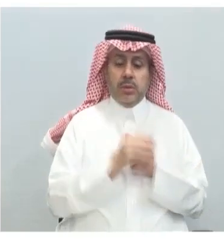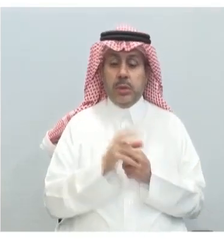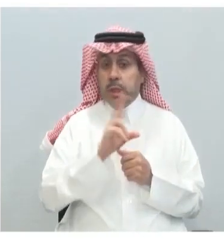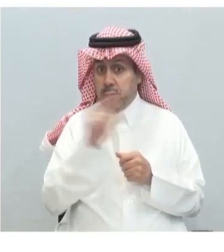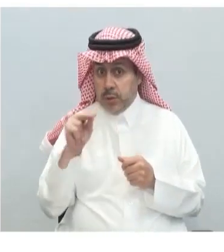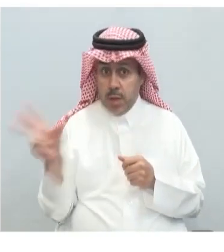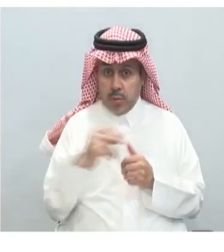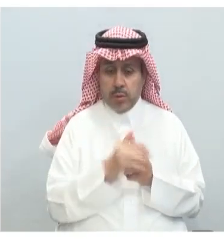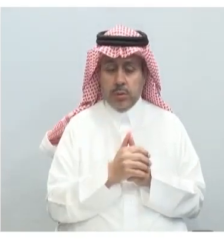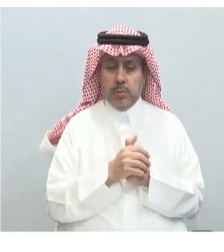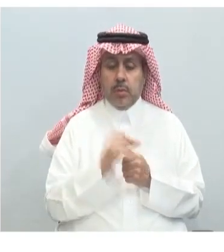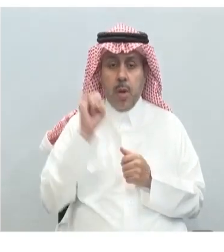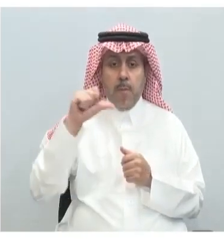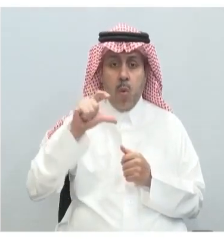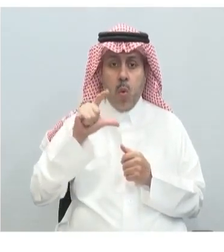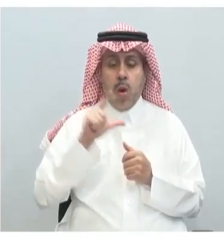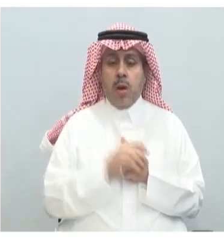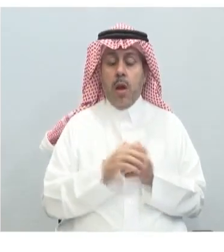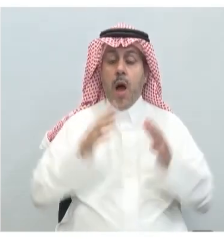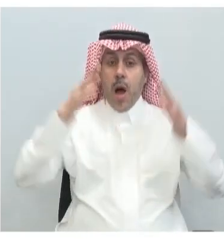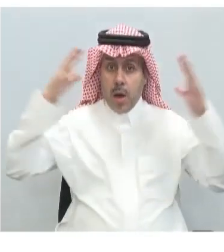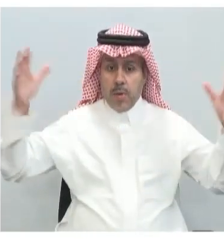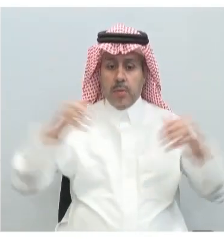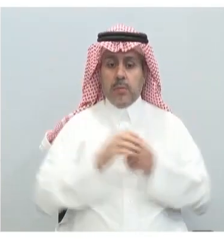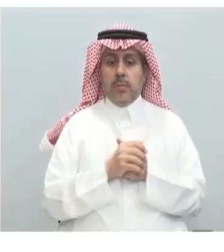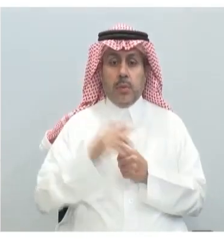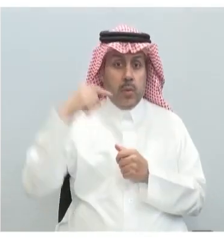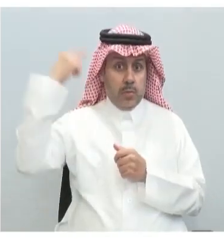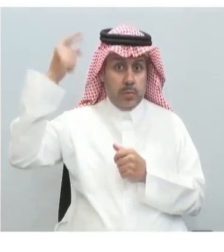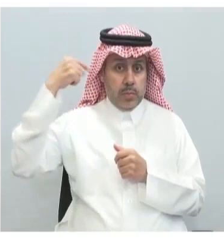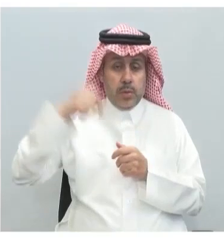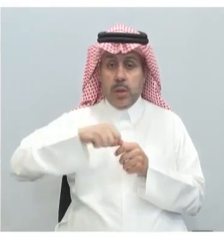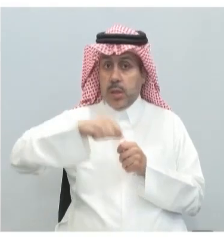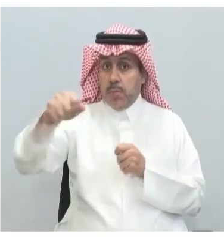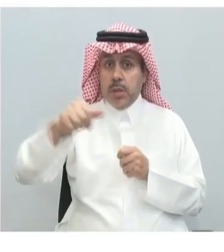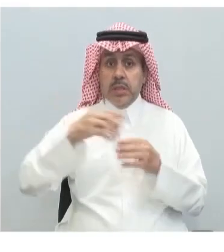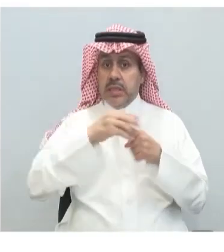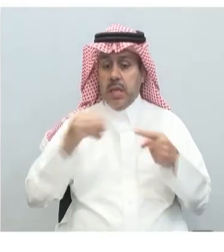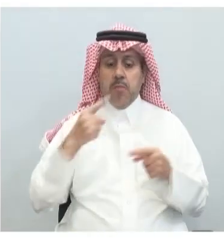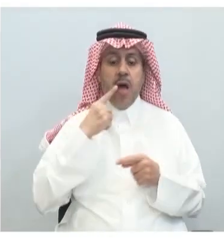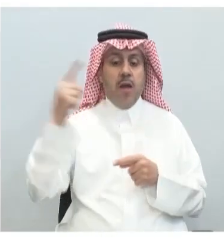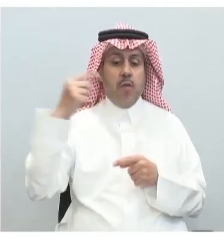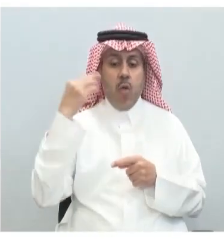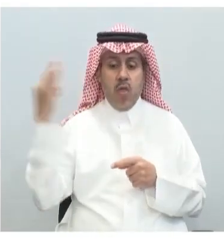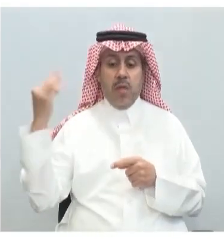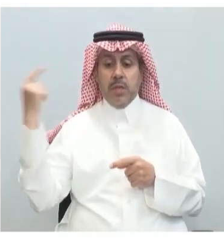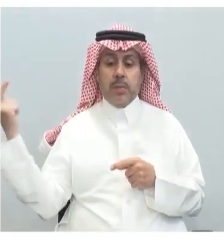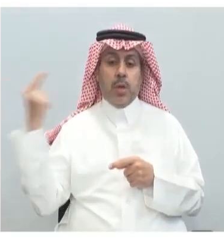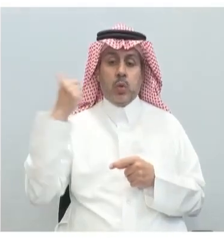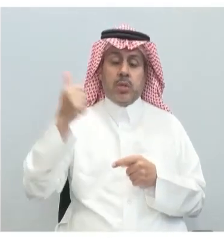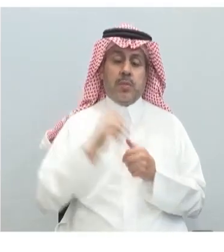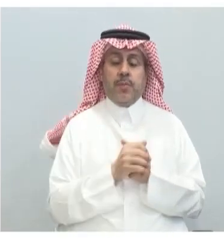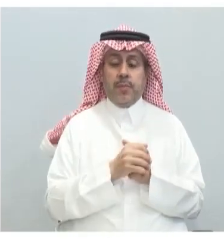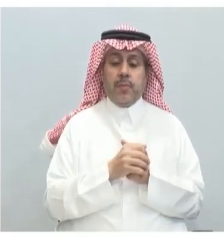ستكون لكن المولات ستكون اكبر لاحظ ايضا هنا القيمه سال 1367 بالنسبه للاوكتان ستكون